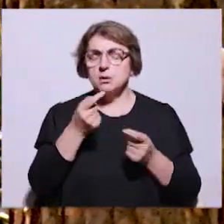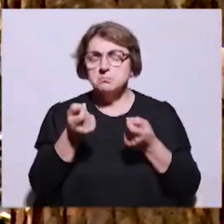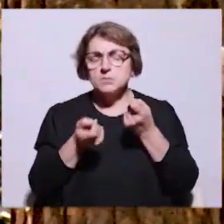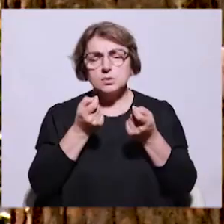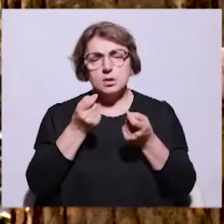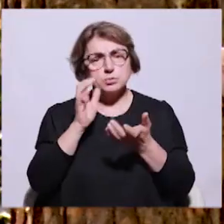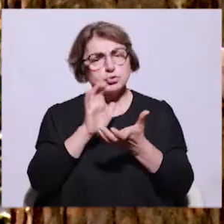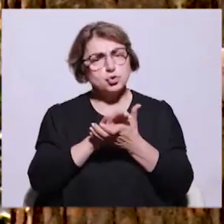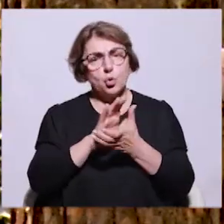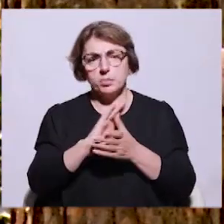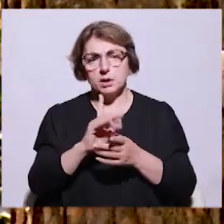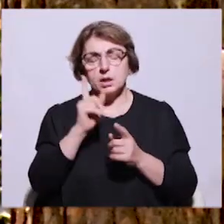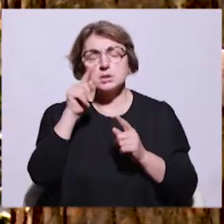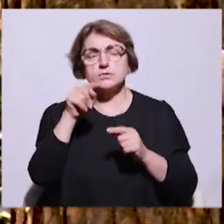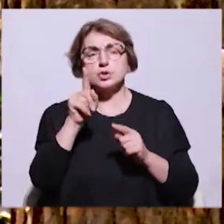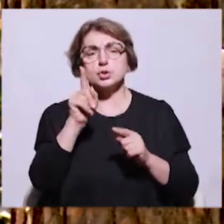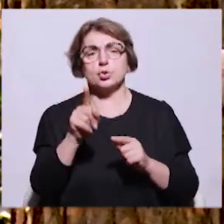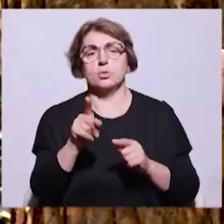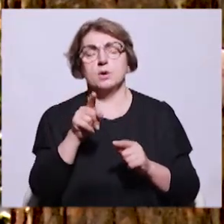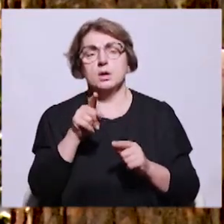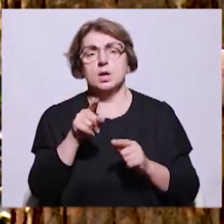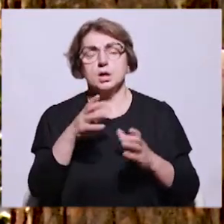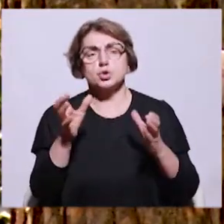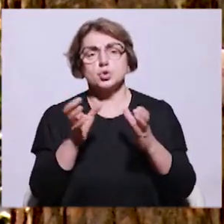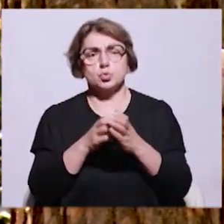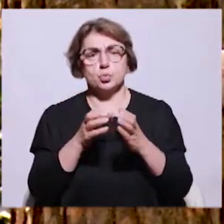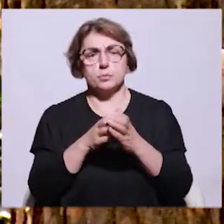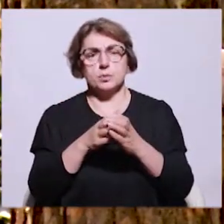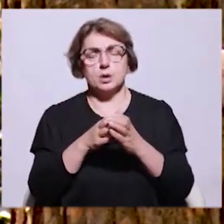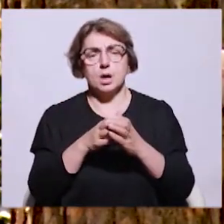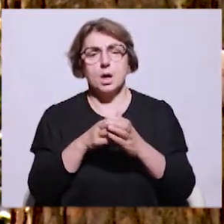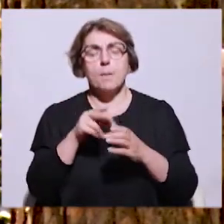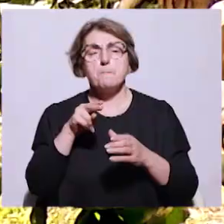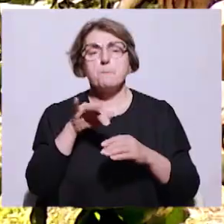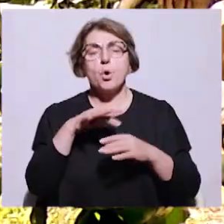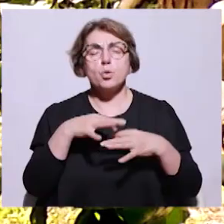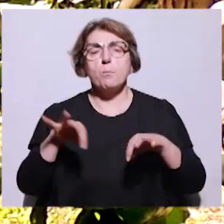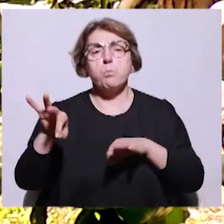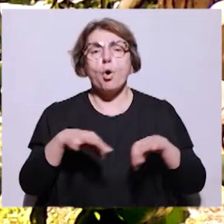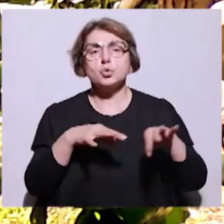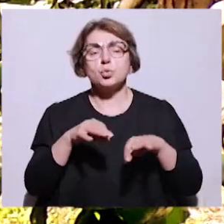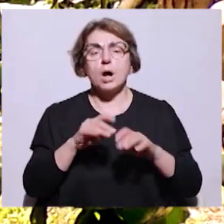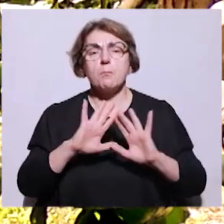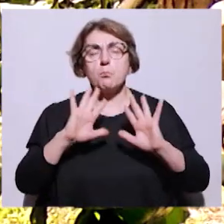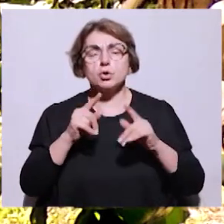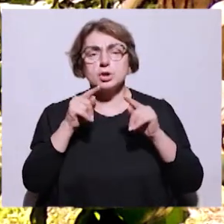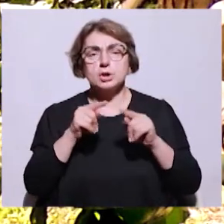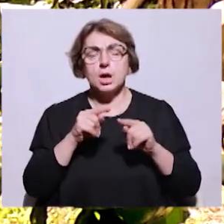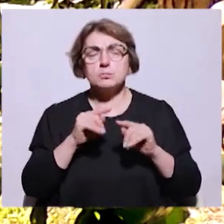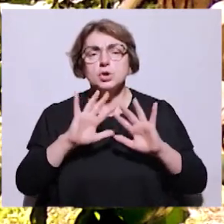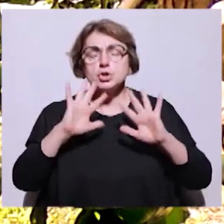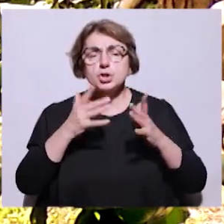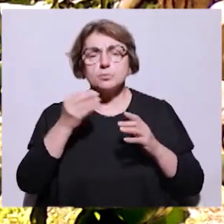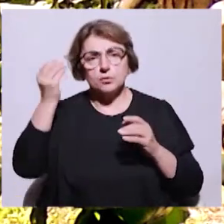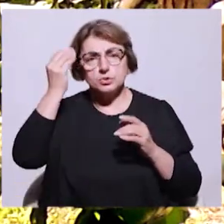უცნობია, მაგრამ ის ვიცით, რომ აი ეს ჯგუფი პორტუგალიელების მოხვდნენ სრულიად შემთხვევით